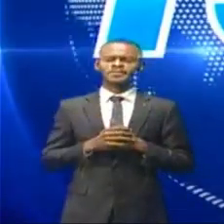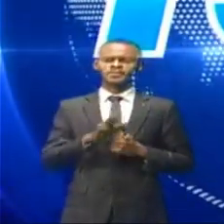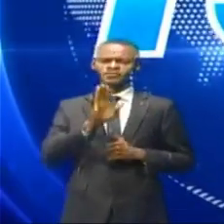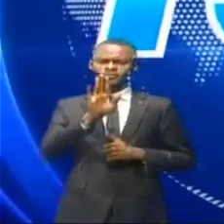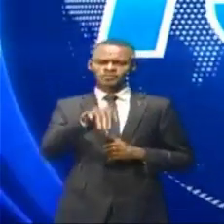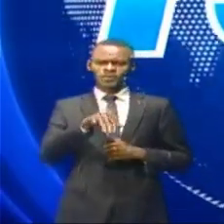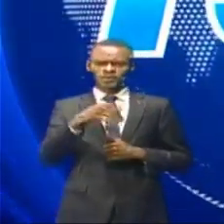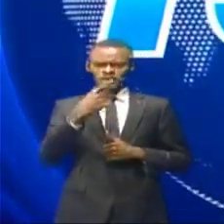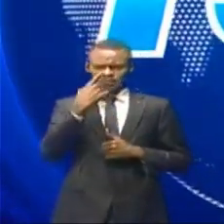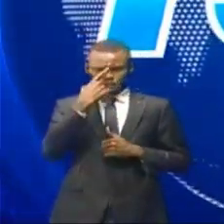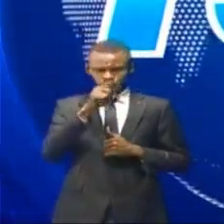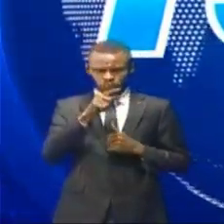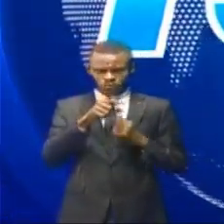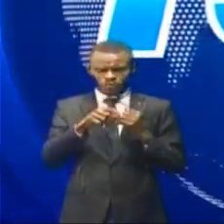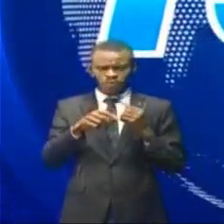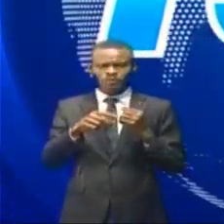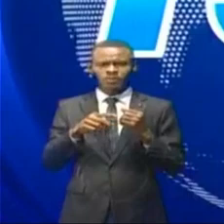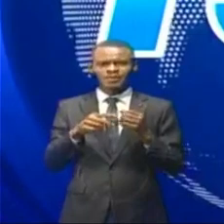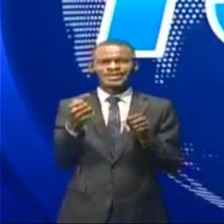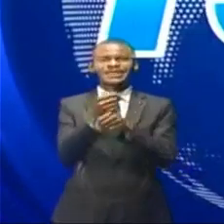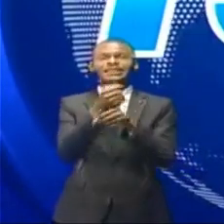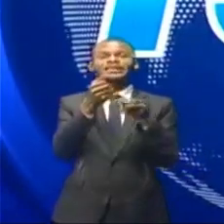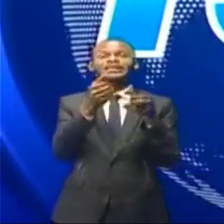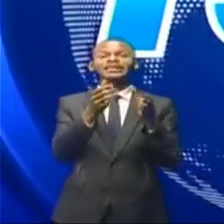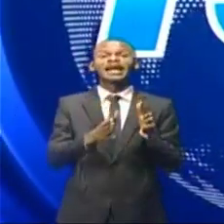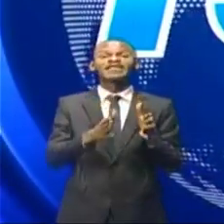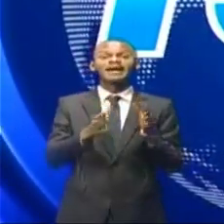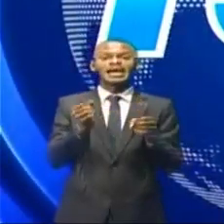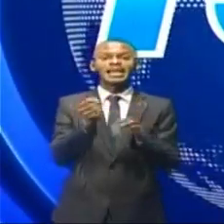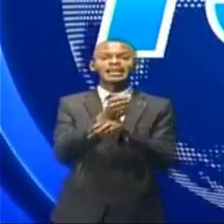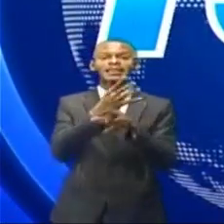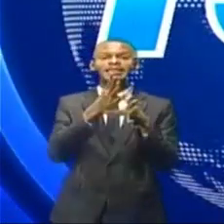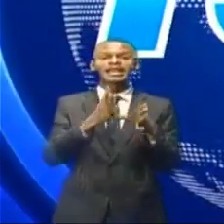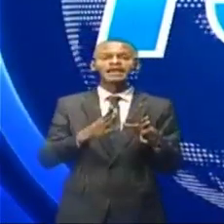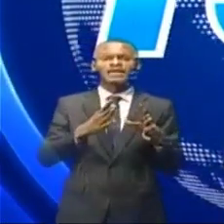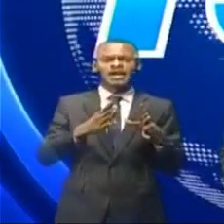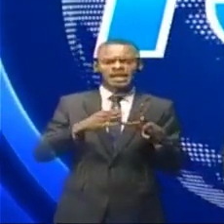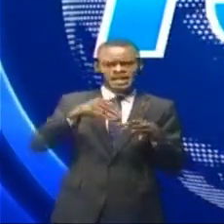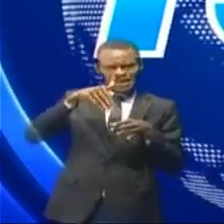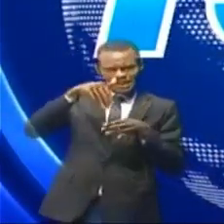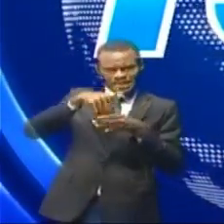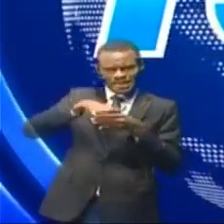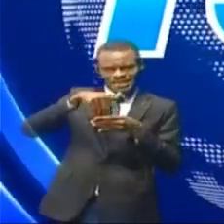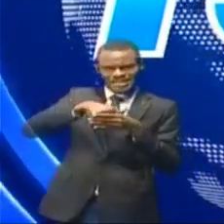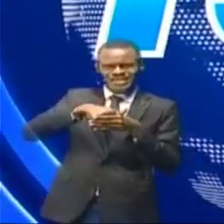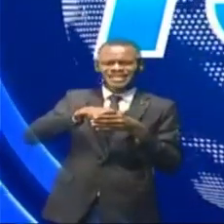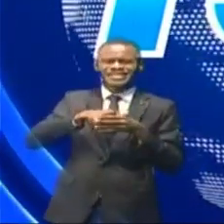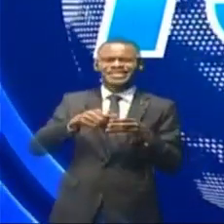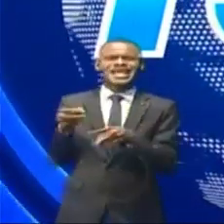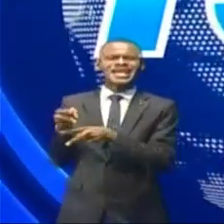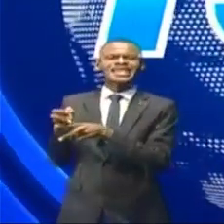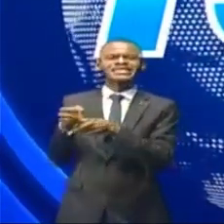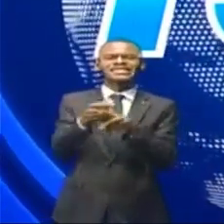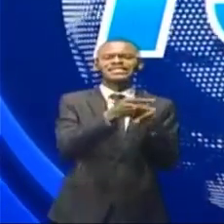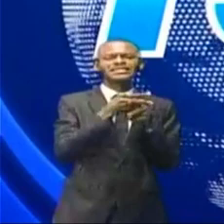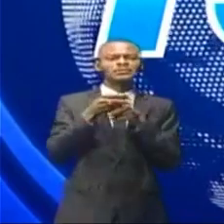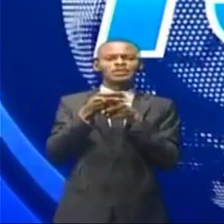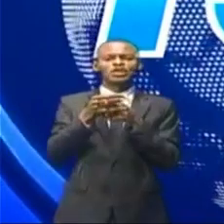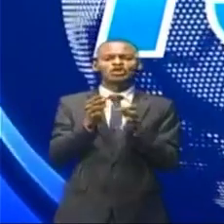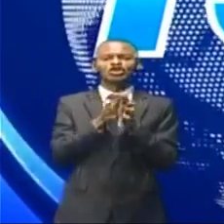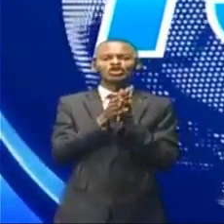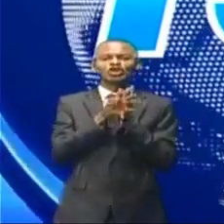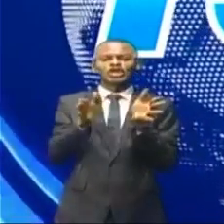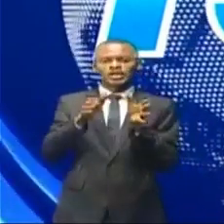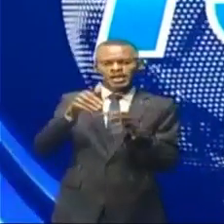la situation des agents et cadres de l'inspection générale à l'agriculture qui revendiquent depuis un temps leurs attributions au